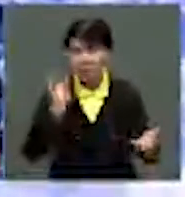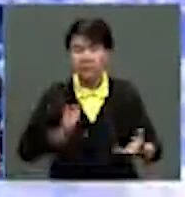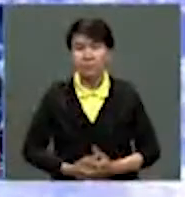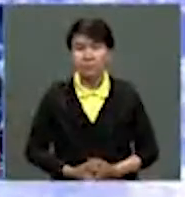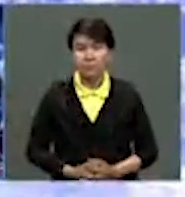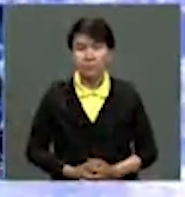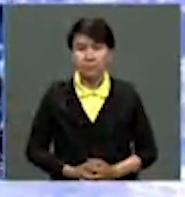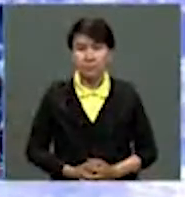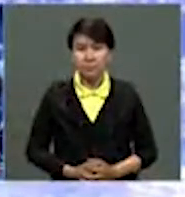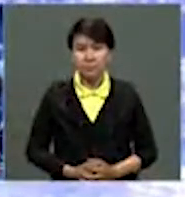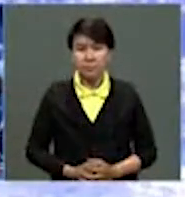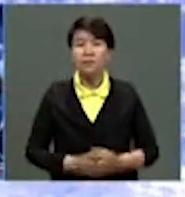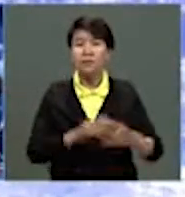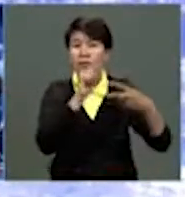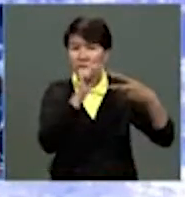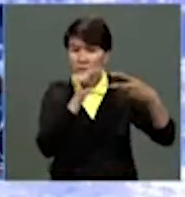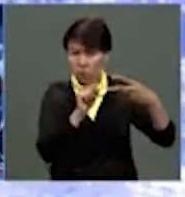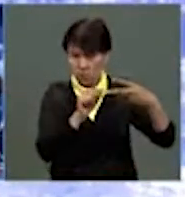กลุ่มที่ออกมาแล้วสามารถที่จะเดินทางเข้ามาได้ในสองกลุ่มที่ว่านี้ขึ้นหนึ่งคือแขกรัฐบาลและสองคือกลุ่มที่เป็นมีข้อตกลงพิเศษที่เป็นนักธุรกิจที่เข้ามาระยะสั้นภาษาอังกฤษเขาโค้ชไว้ก็คือผู้เ****วอเรสเม้นที่ว่าเนี่ย2